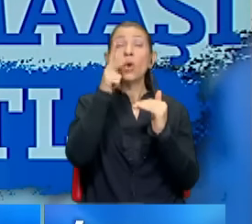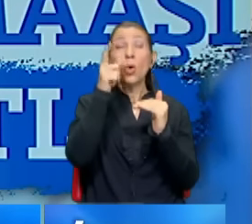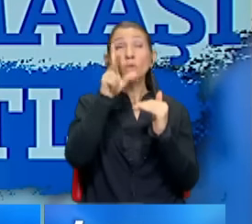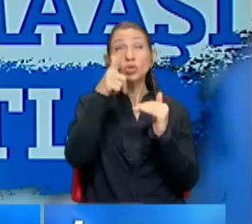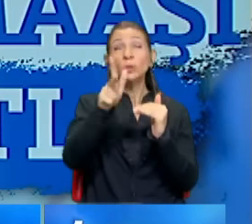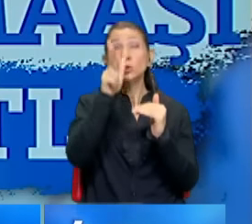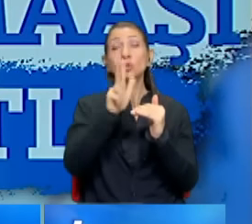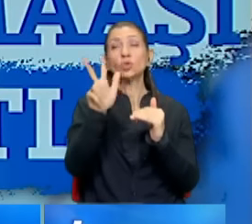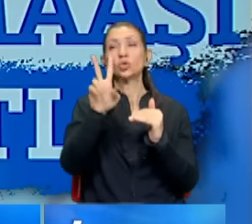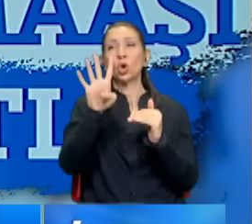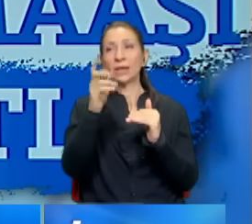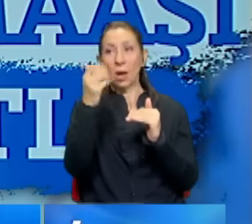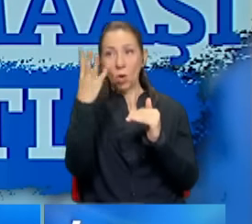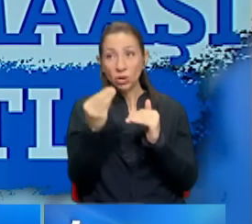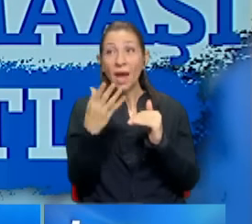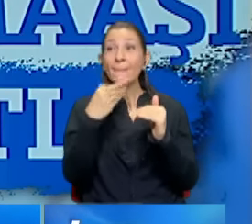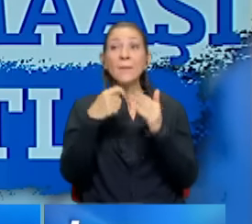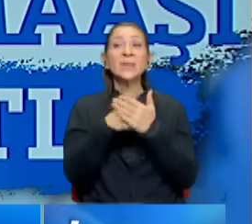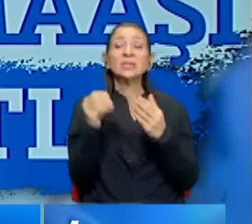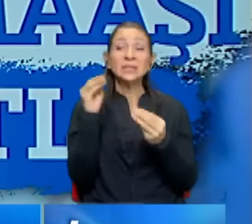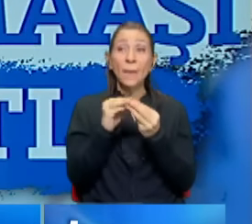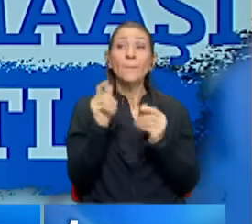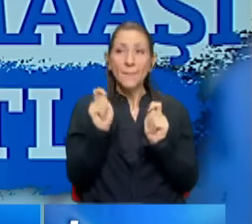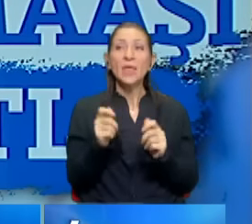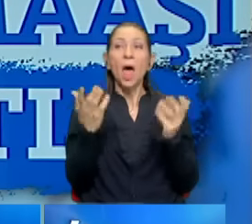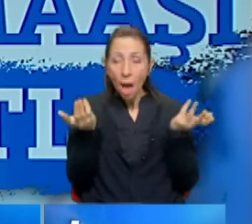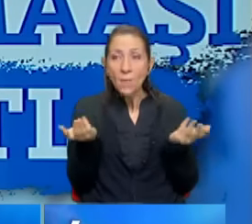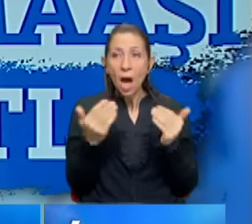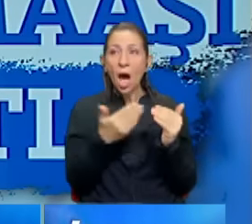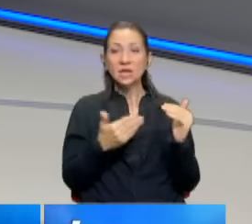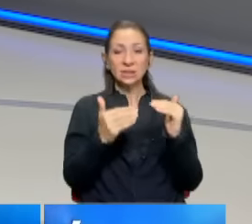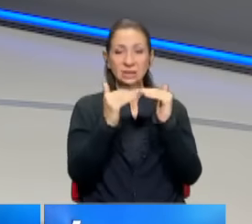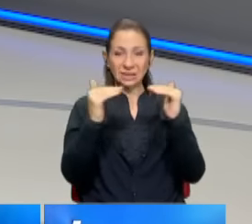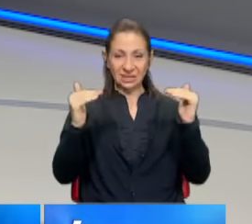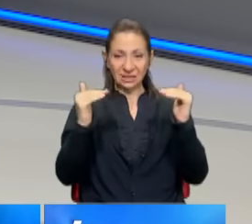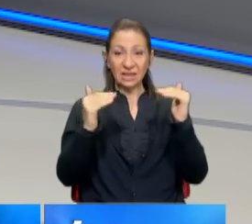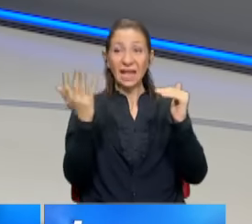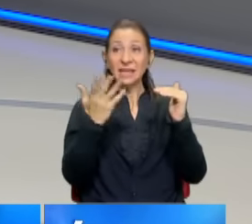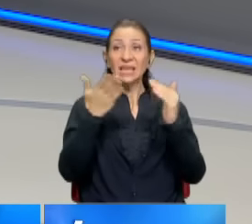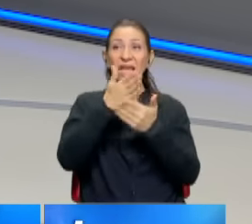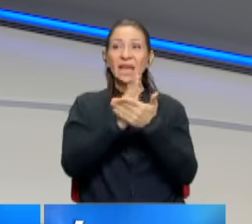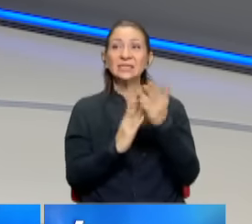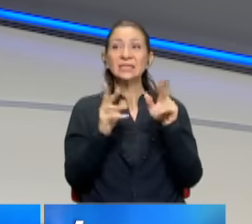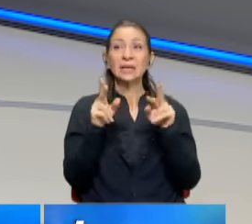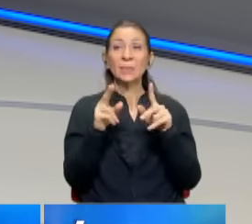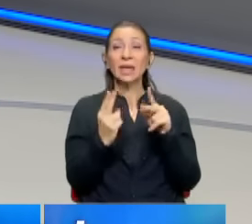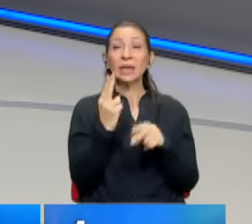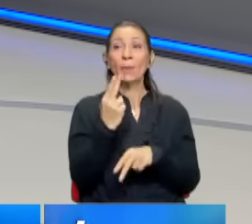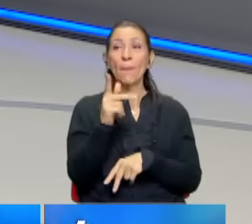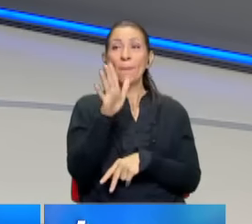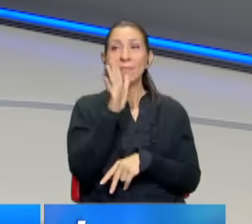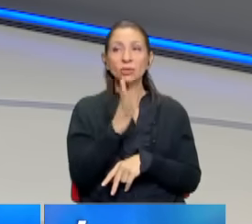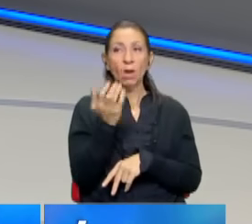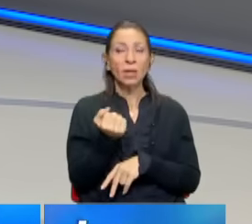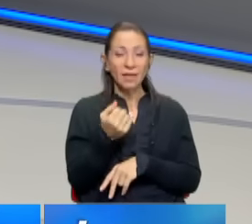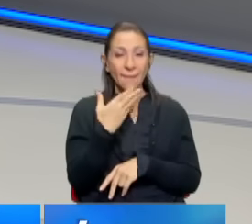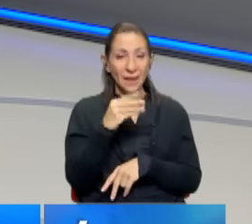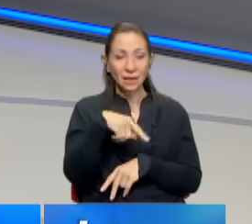13.334 liraya yükseldi. Emekli maaşına zam yaptılar ama açlık sınırının neredeyse yarısı kadar 7.500 lira